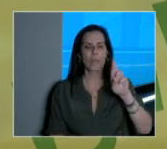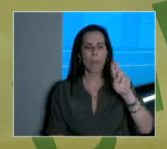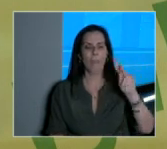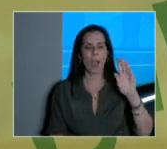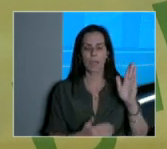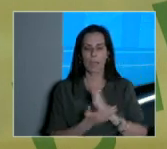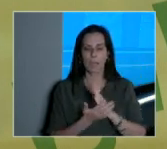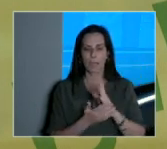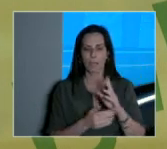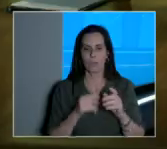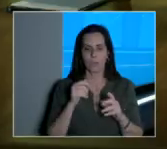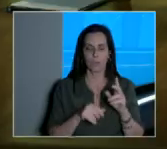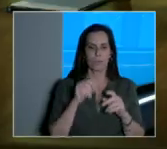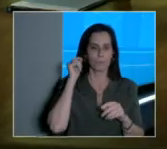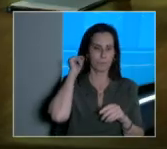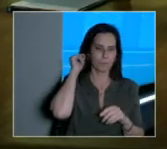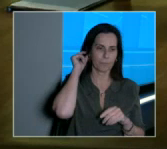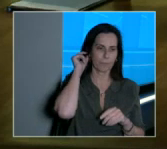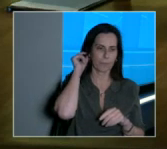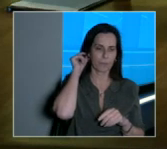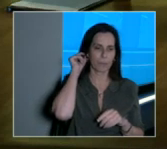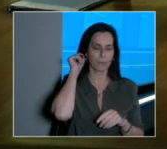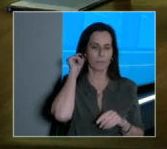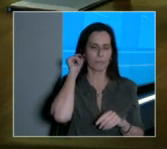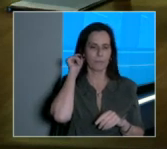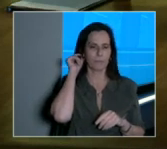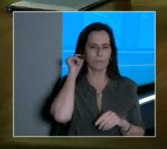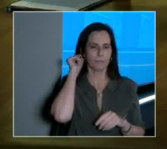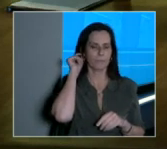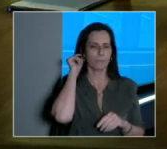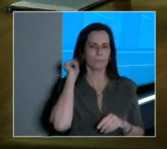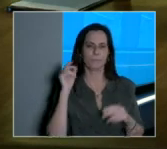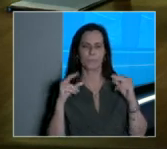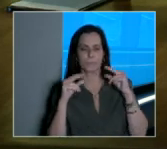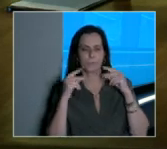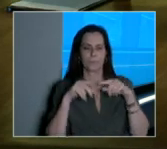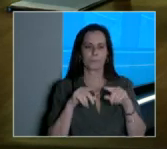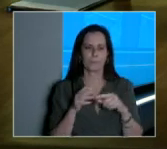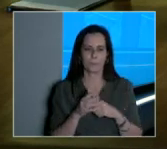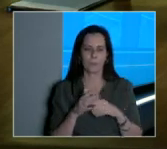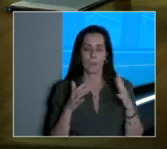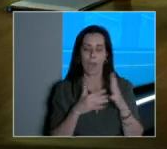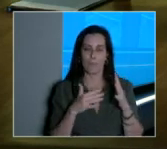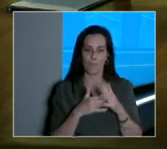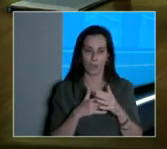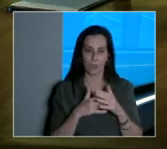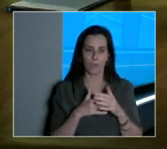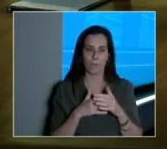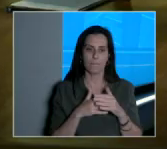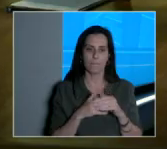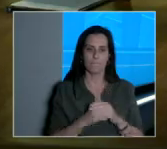והחליט לשמור על כבוד הכנסת. מה שאתם בעצם מנסים לעשות, מה שאתם בעצם מנסים לעשות, דווקא במבחן הגדול שלה, אני חייב לסיים פה,